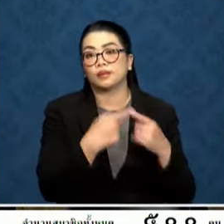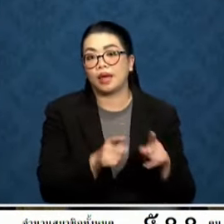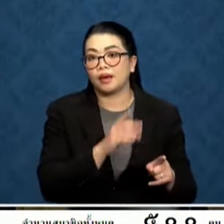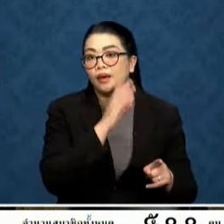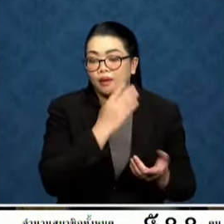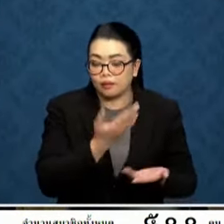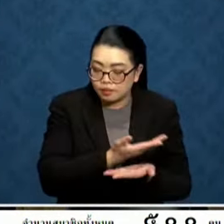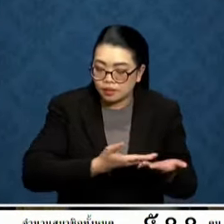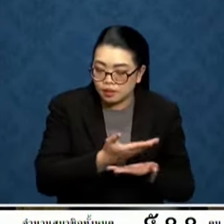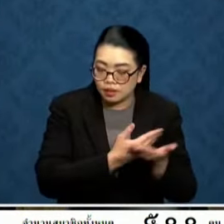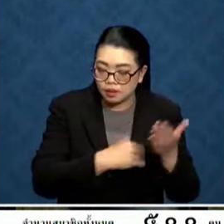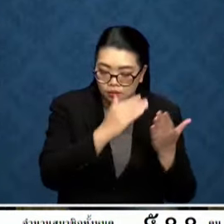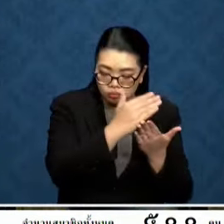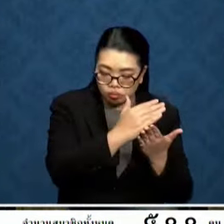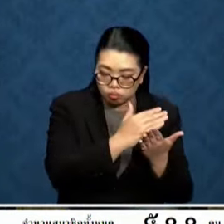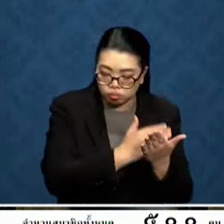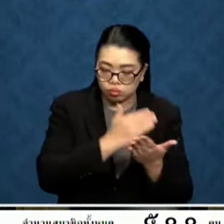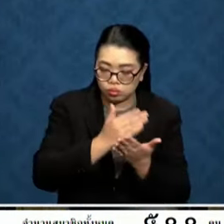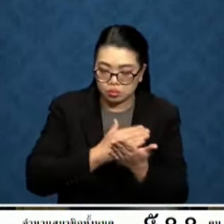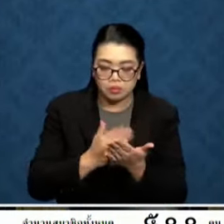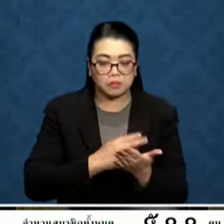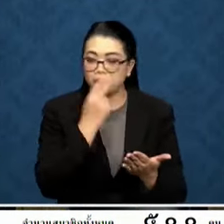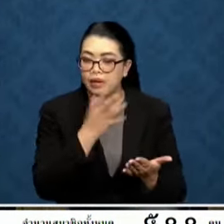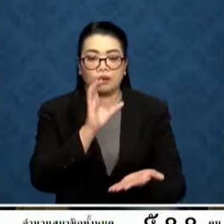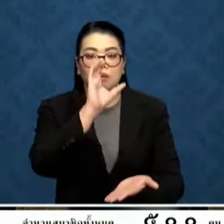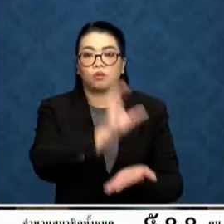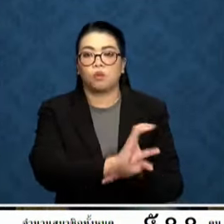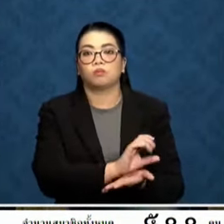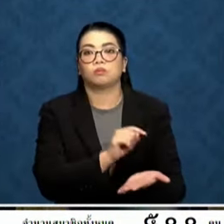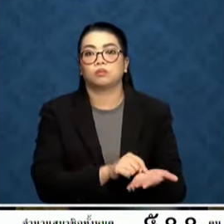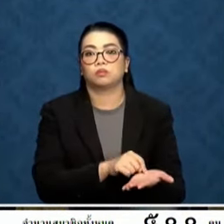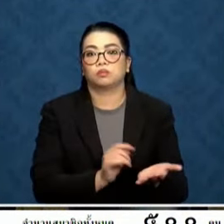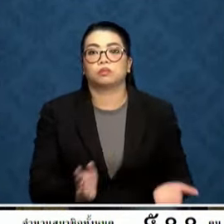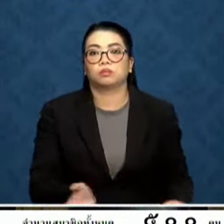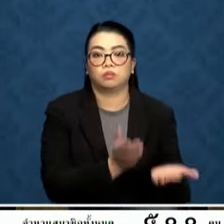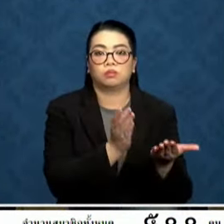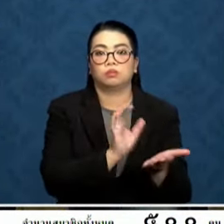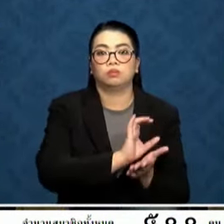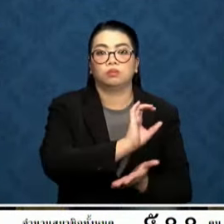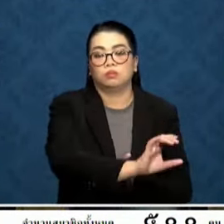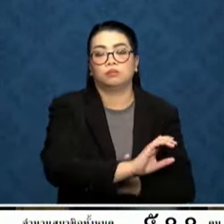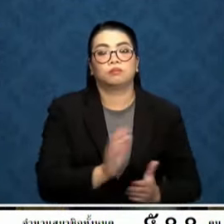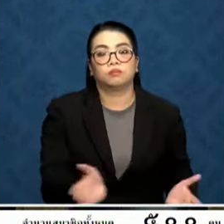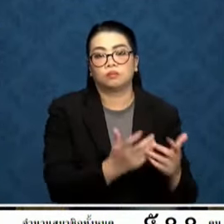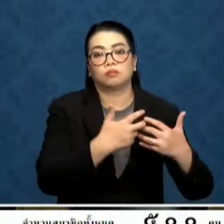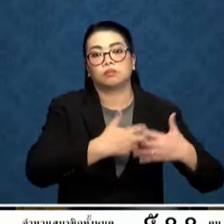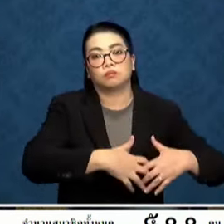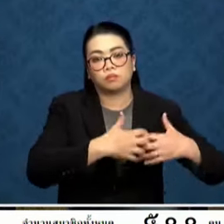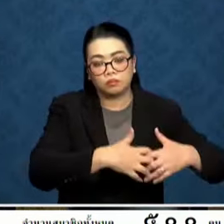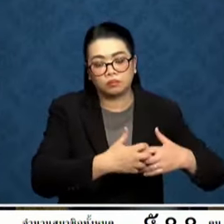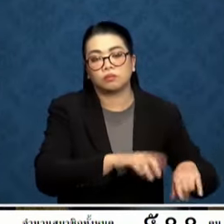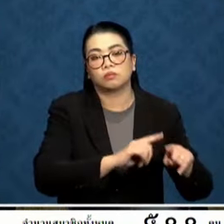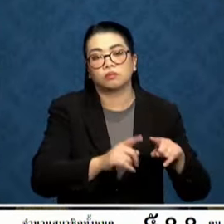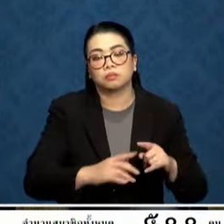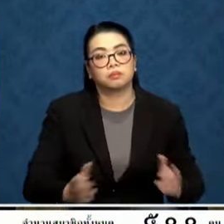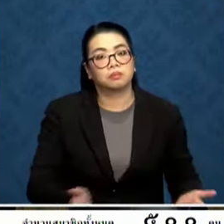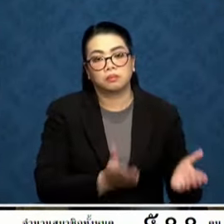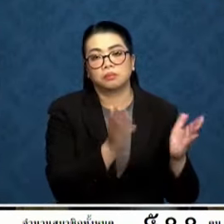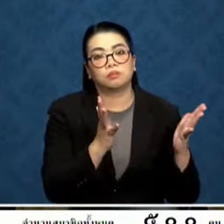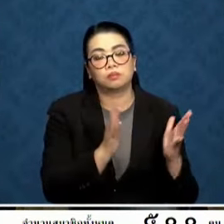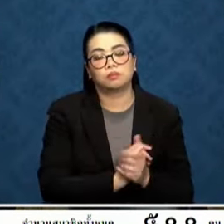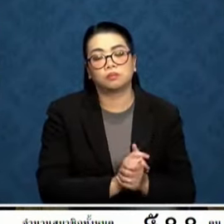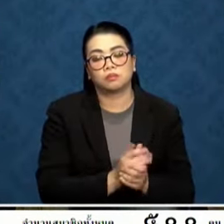พิจารณาในรายละเอียดแล้วเราไม่เห็นงบประมาณที่ไปส่งเสริมฝั่ง sulyที่จะทำให้